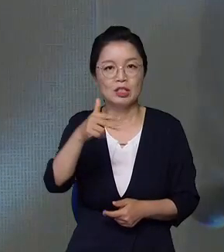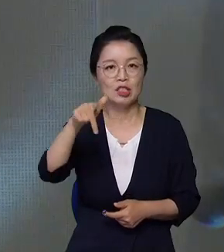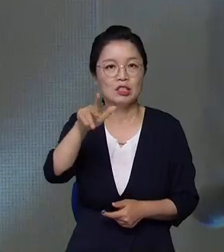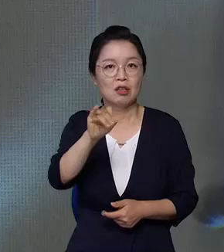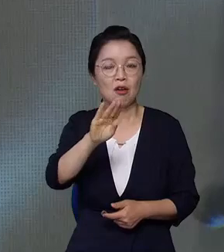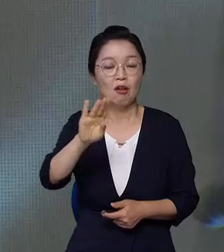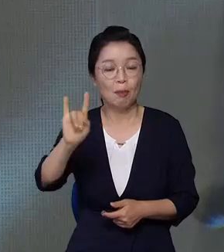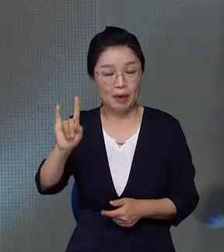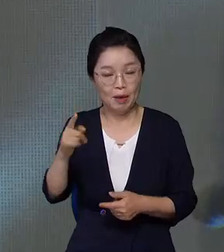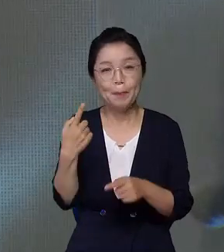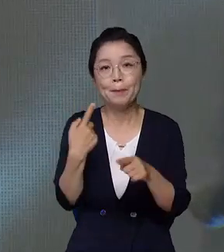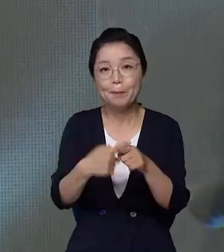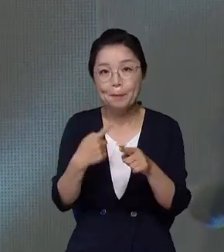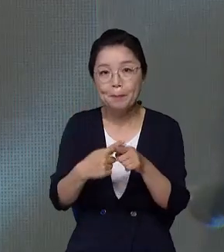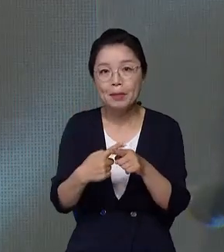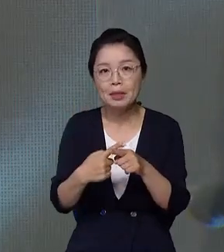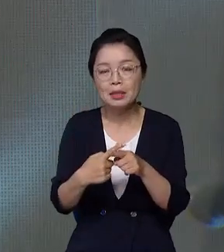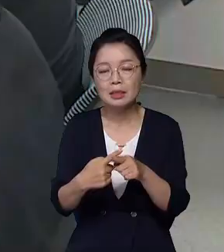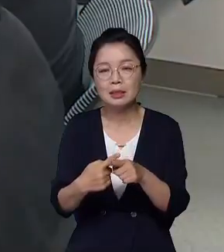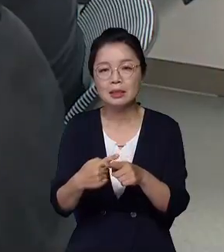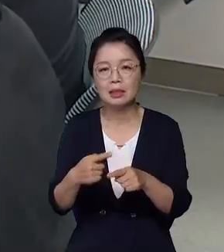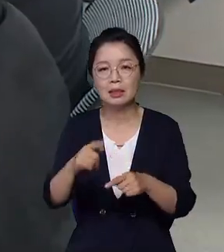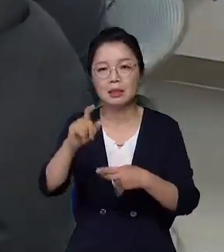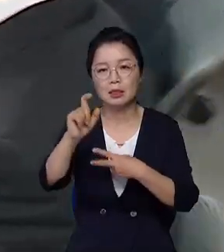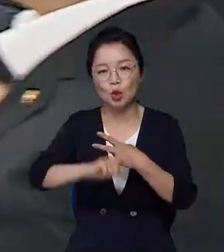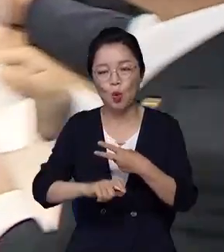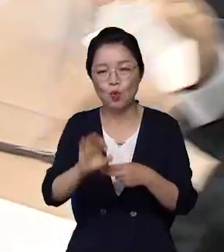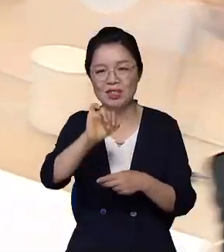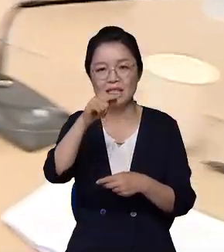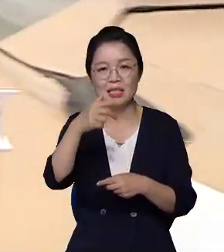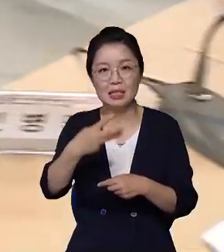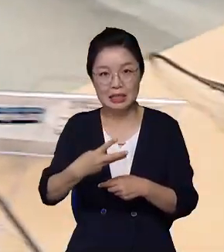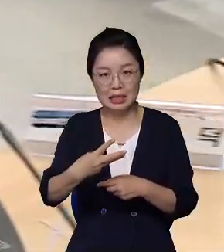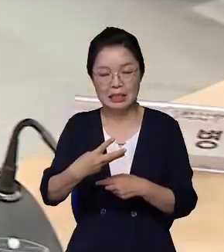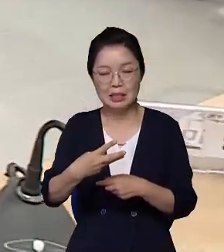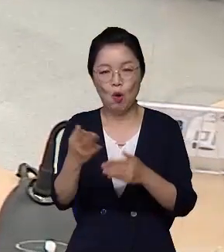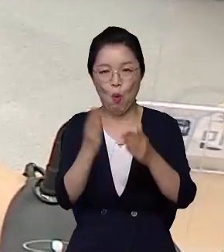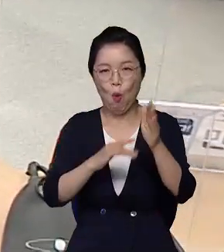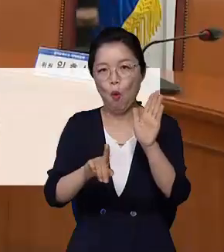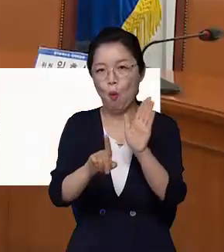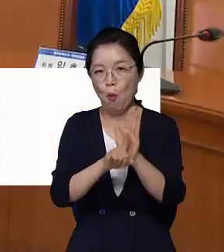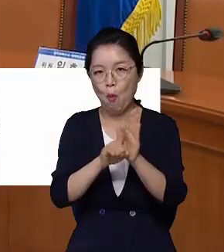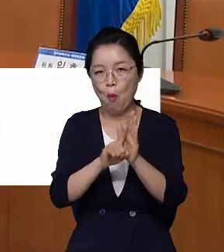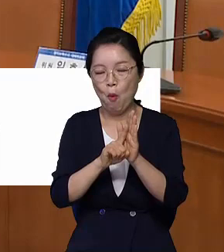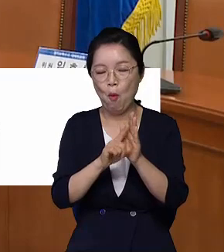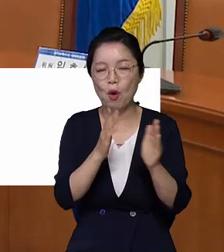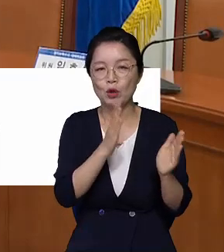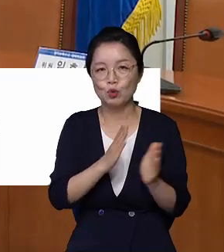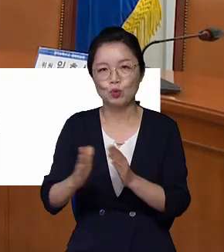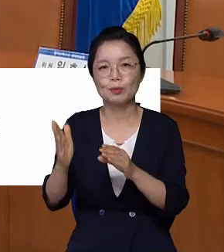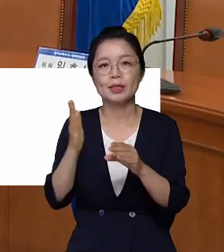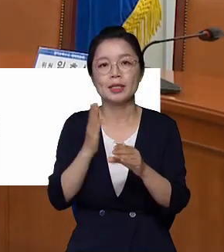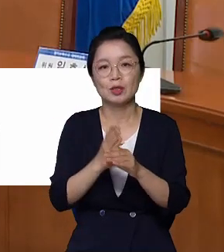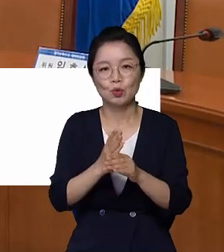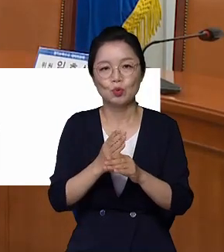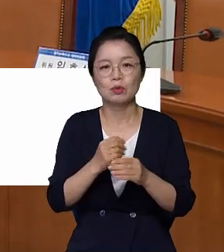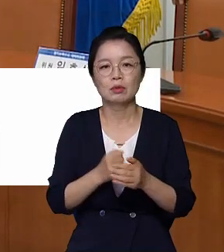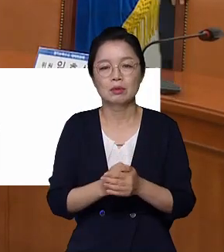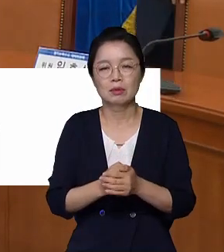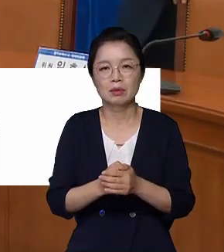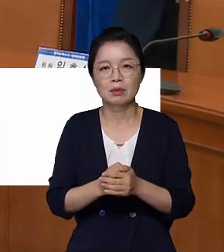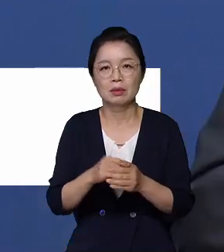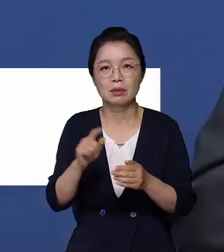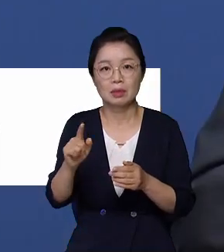전 법무부 장관도 민주당 서구울 지역위원장 공모에 뛰어들었습니다. 민주당